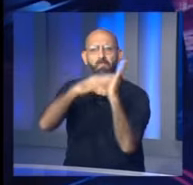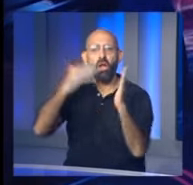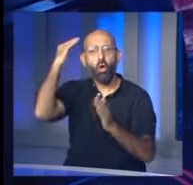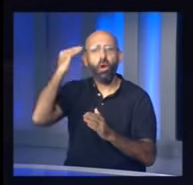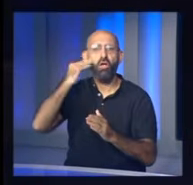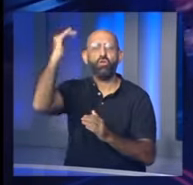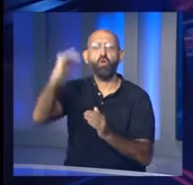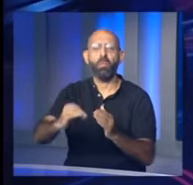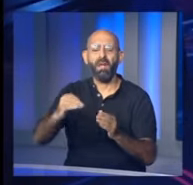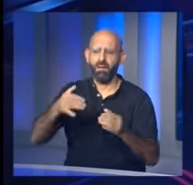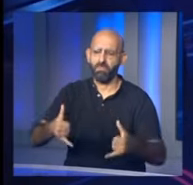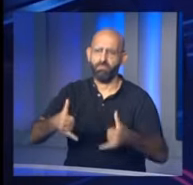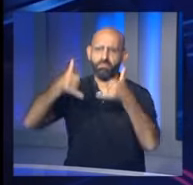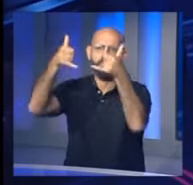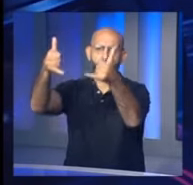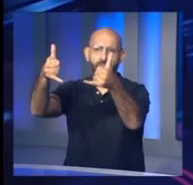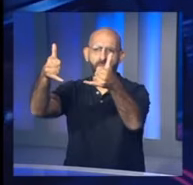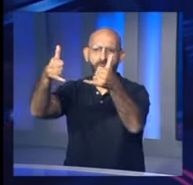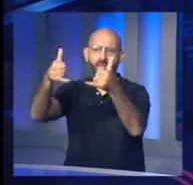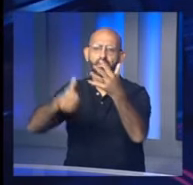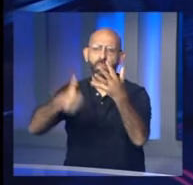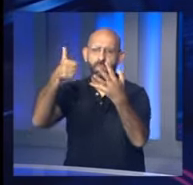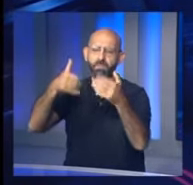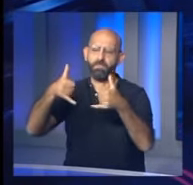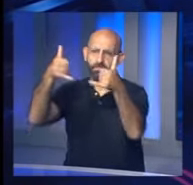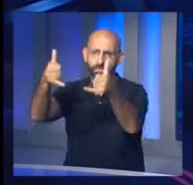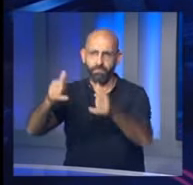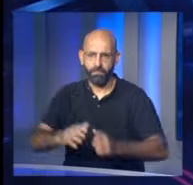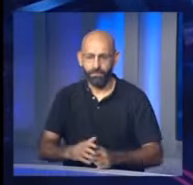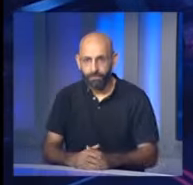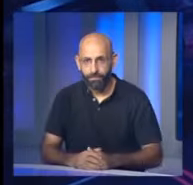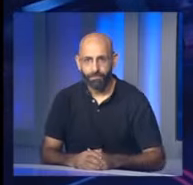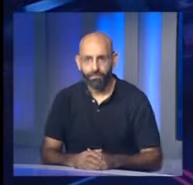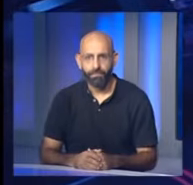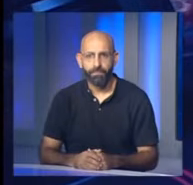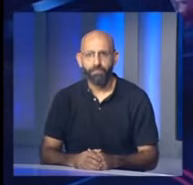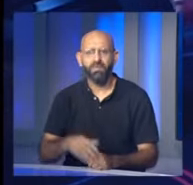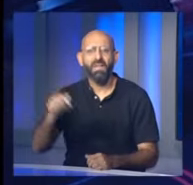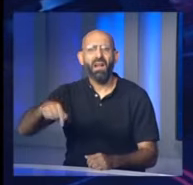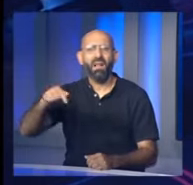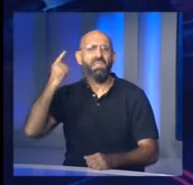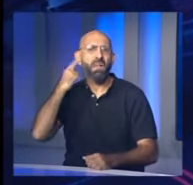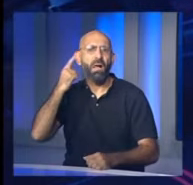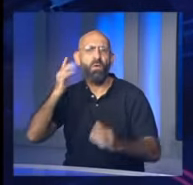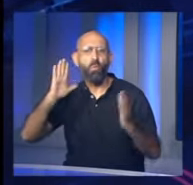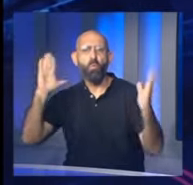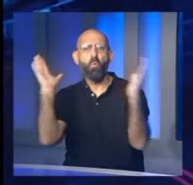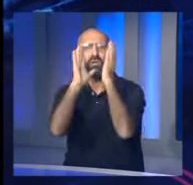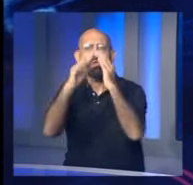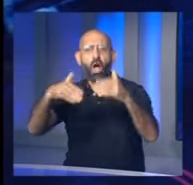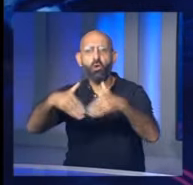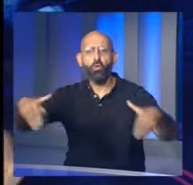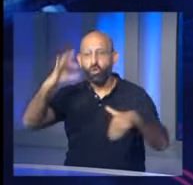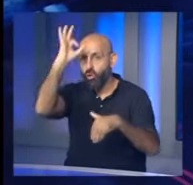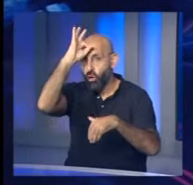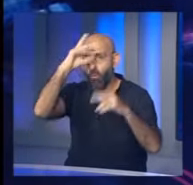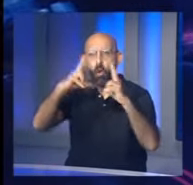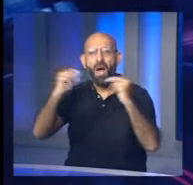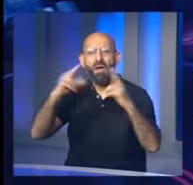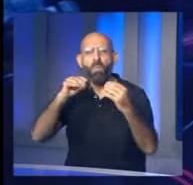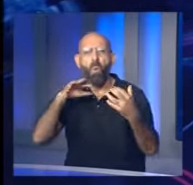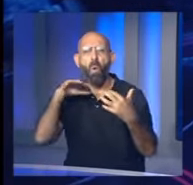2024 للكاتبه الكوريه الجنوبيه هانك كانج اذا المواجهات مستمره على